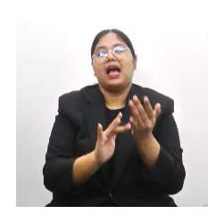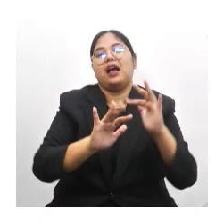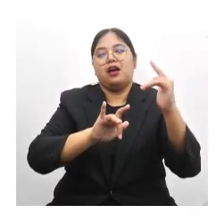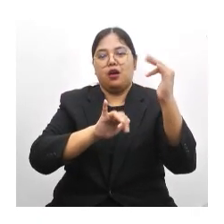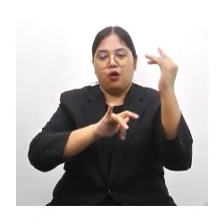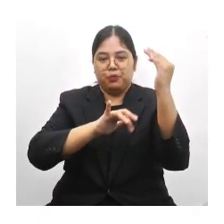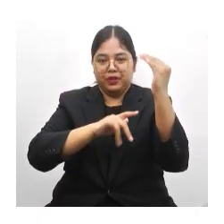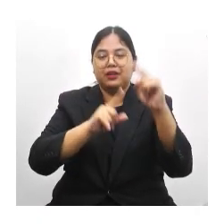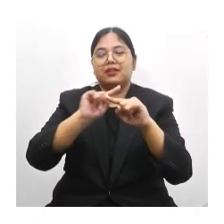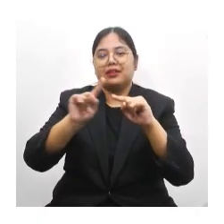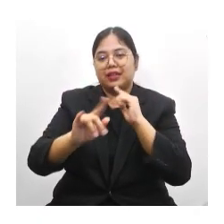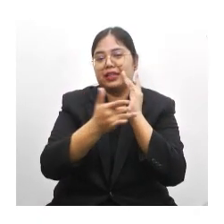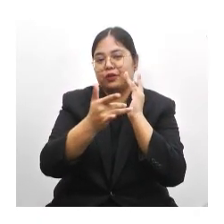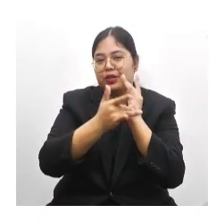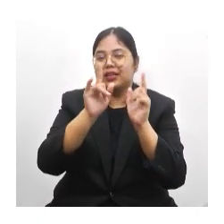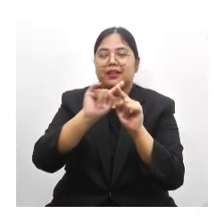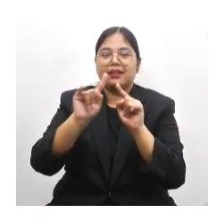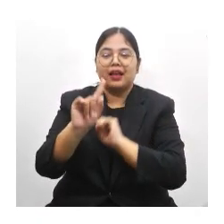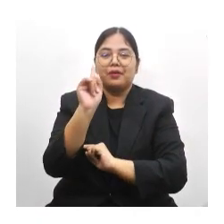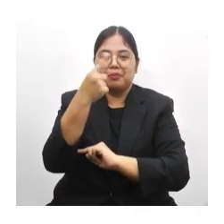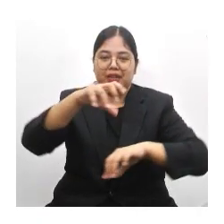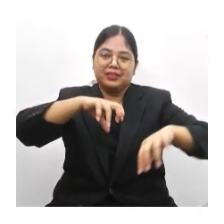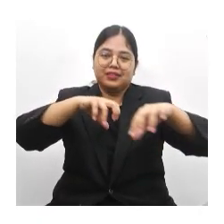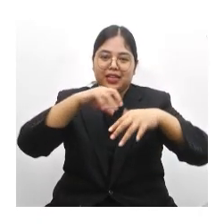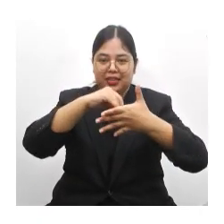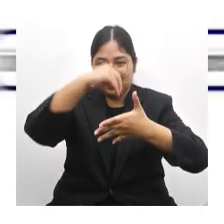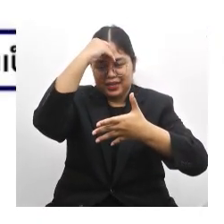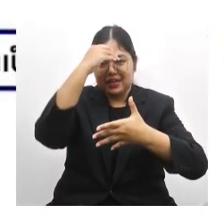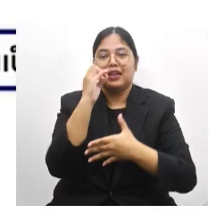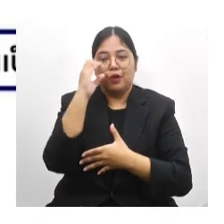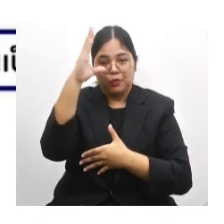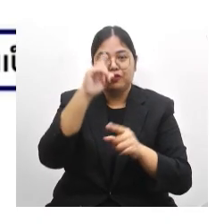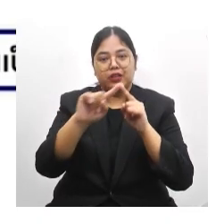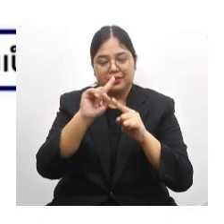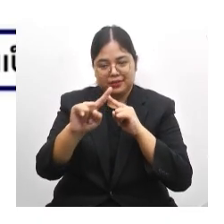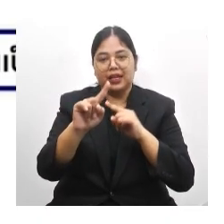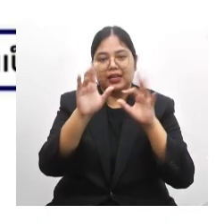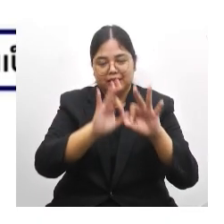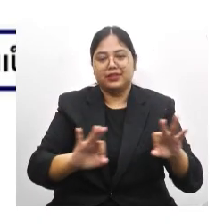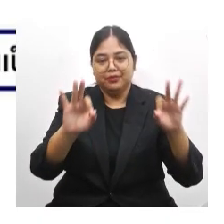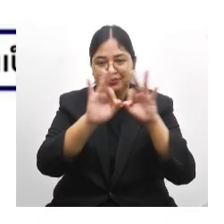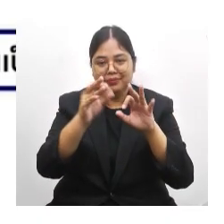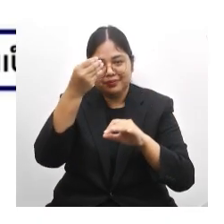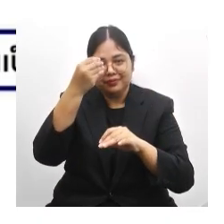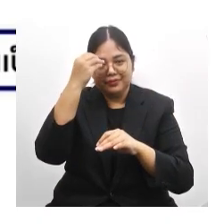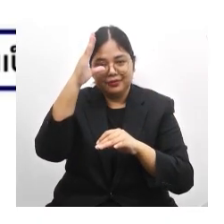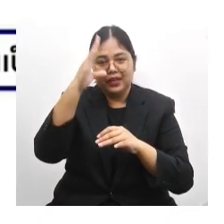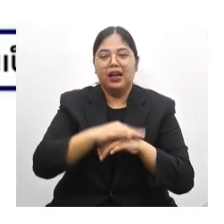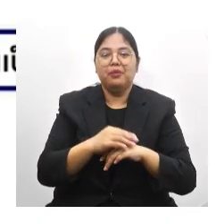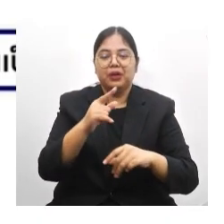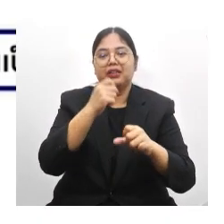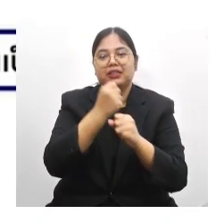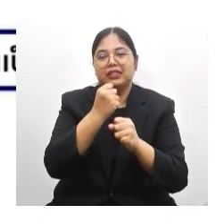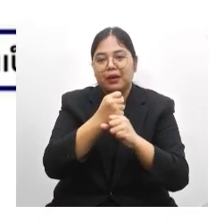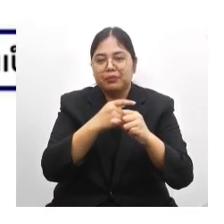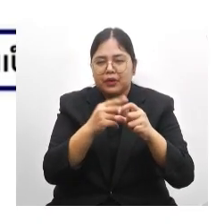ทคโนโลยีมากขึ้นการจัดการเรียนรู้ในศตวรรษที่21จึงมักเป็นกระบวนการเรียนรู้โดยใช้โครงงานเป็นฐานหรือเ